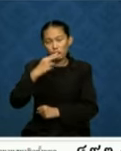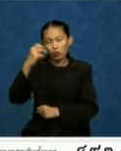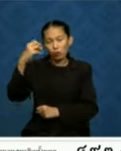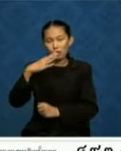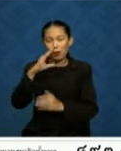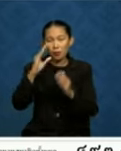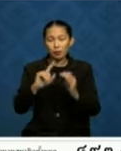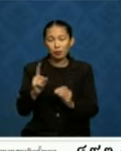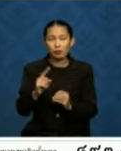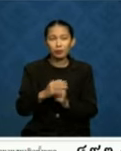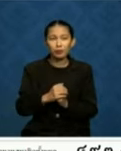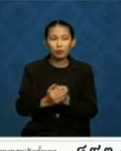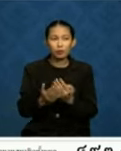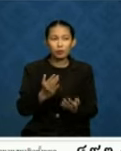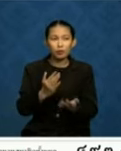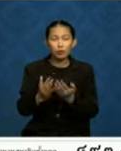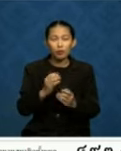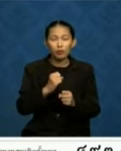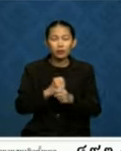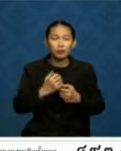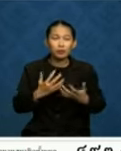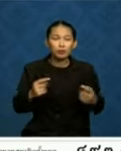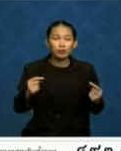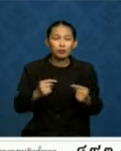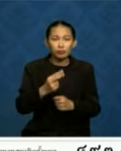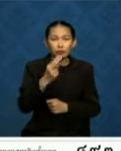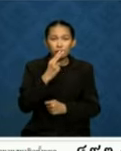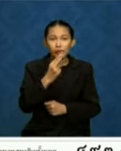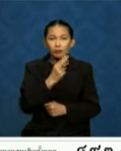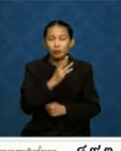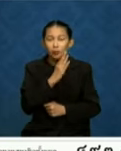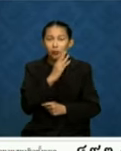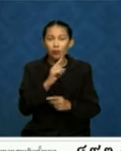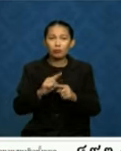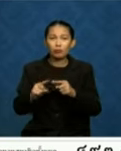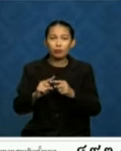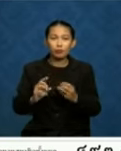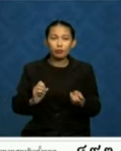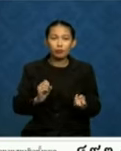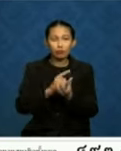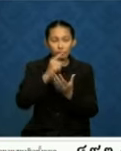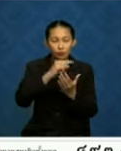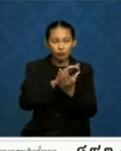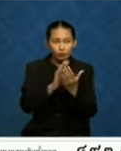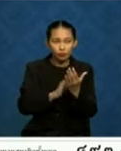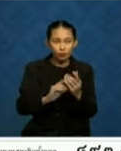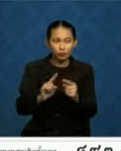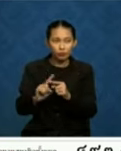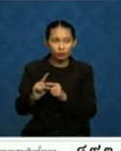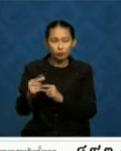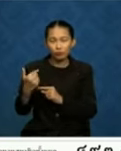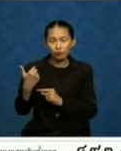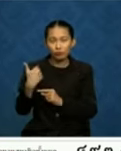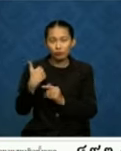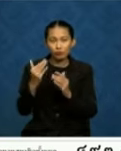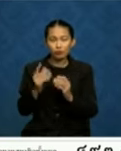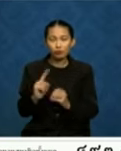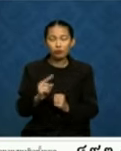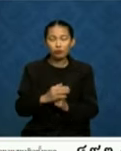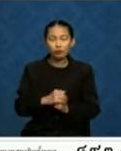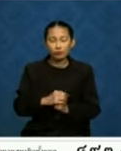ถื่อนเหล่านี้อย่างไรหรือใบยาสูบเถื่อนที่เข้ามาในประเทศครับบุหรี่เถื่อนที่ทะลักเข้าในประเทศได้อย่าง